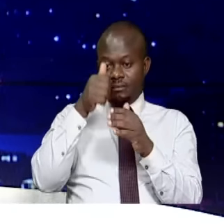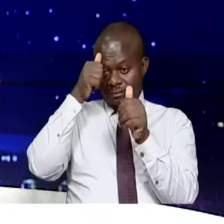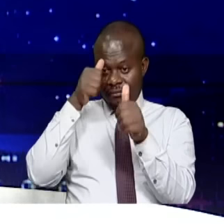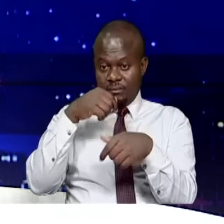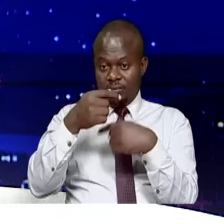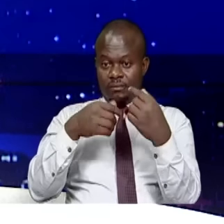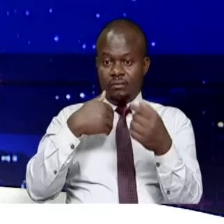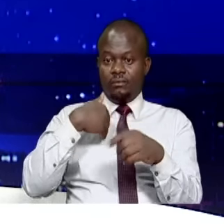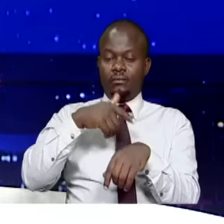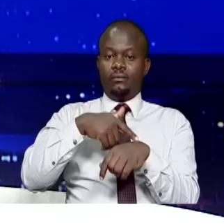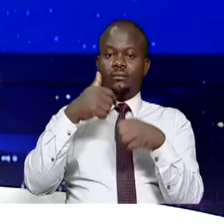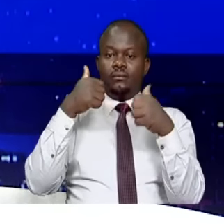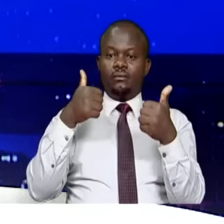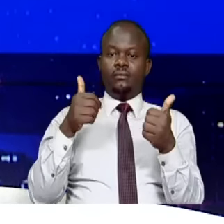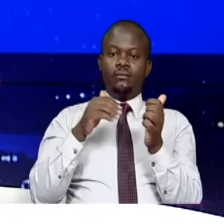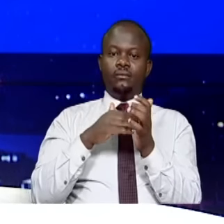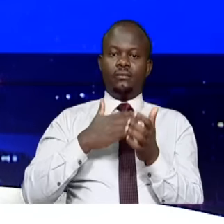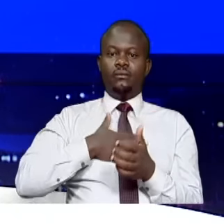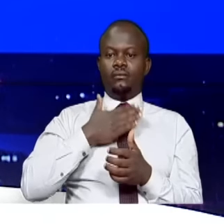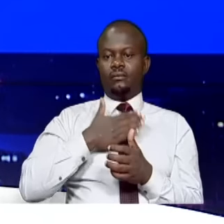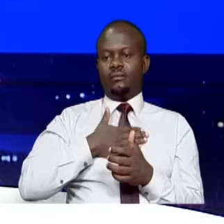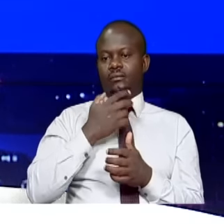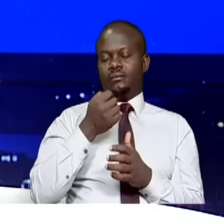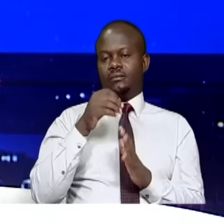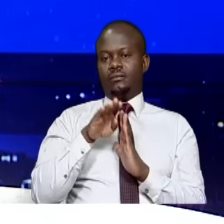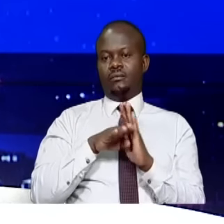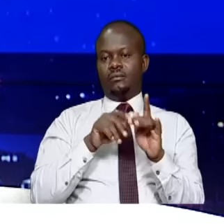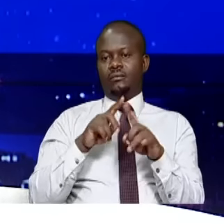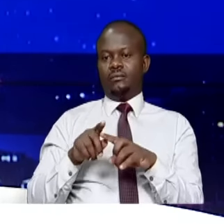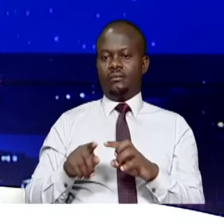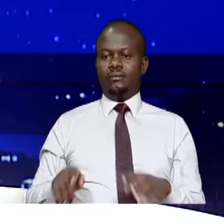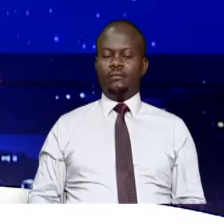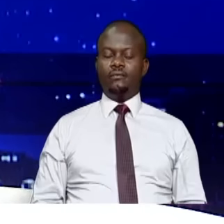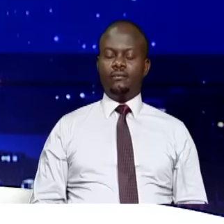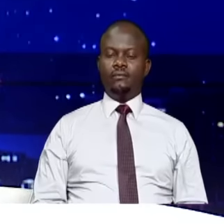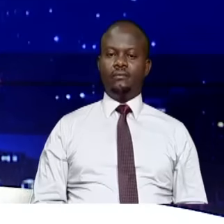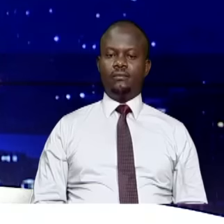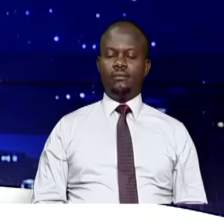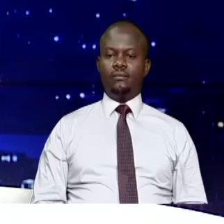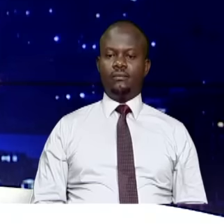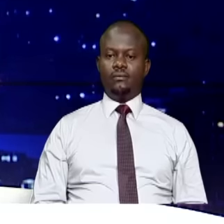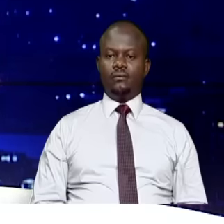mukomeze kugira ibihe byiza no kunogerwa na gahunda zitandukanye televiziyo y'u Rwanda yabateguriye.